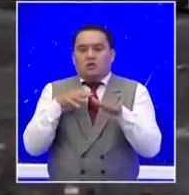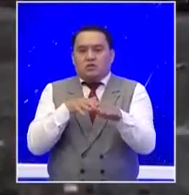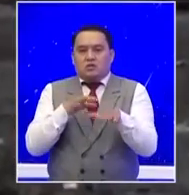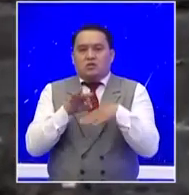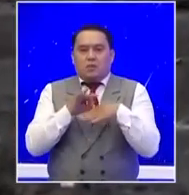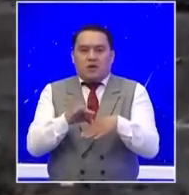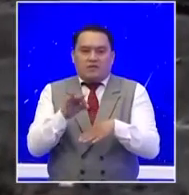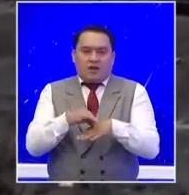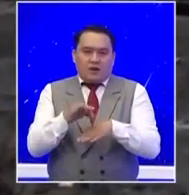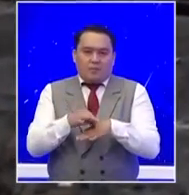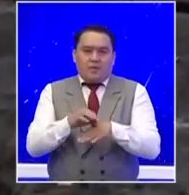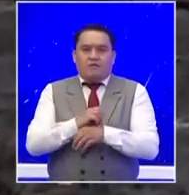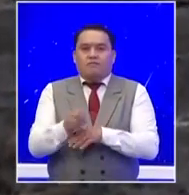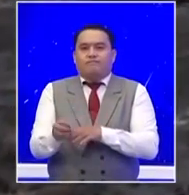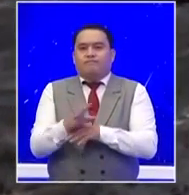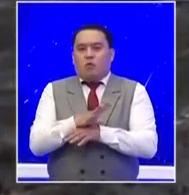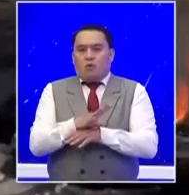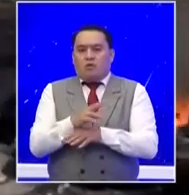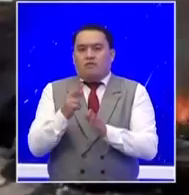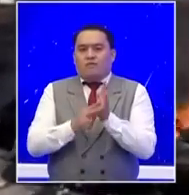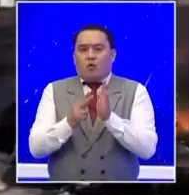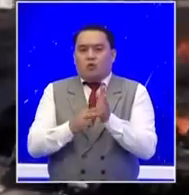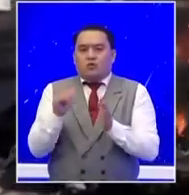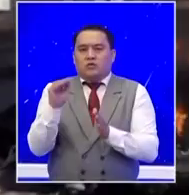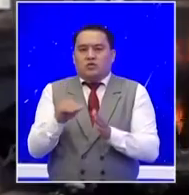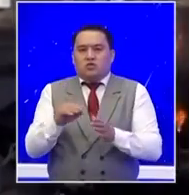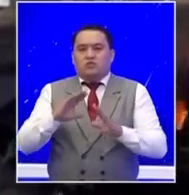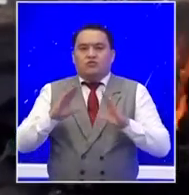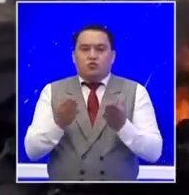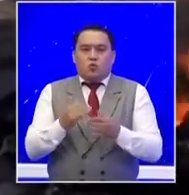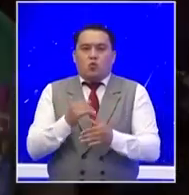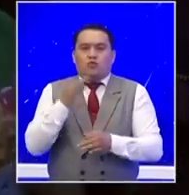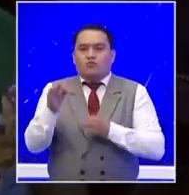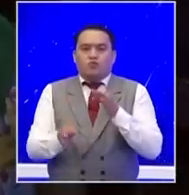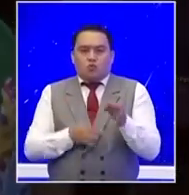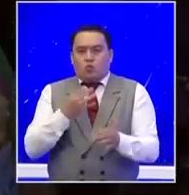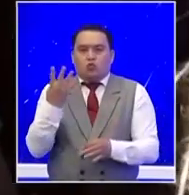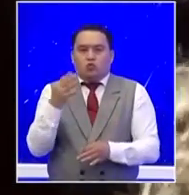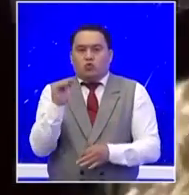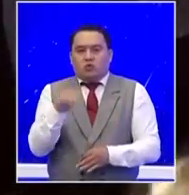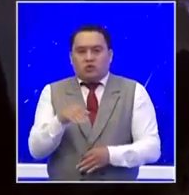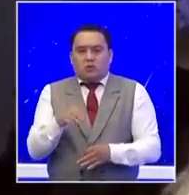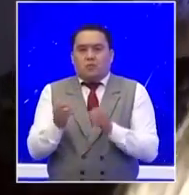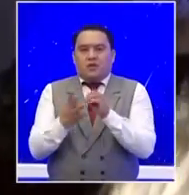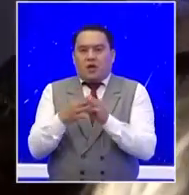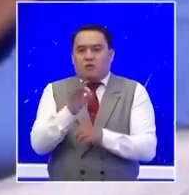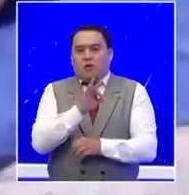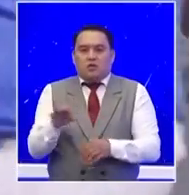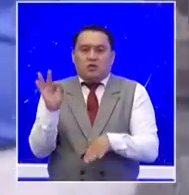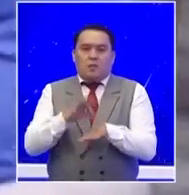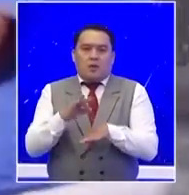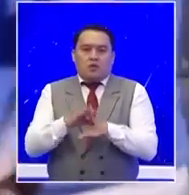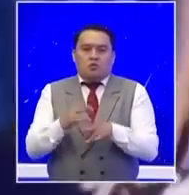зараженных COVID-19. В стране выявлено около 80 тысяч случаев. Прирост в сутки составляет до 4 тысяч. 15%